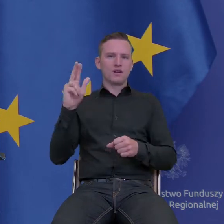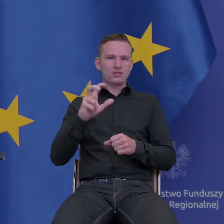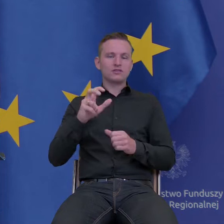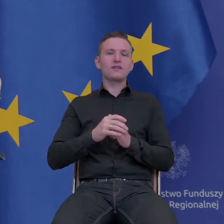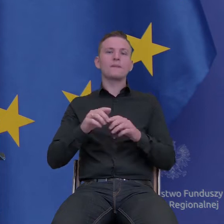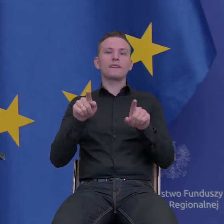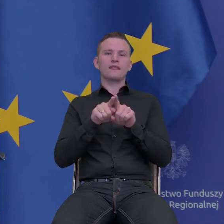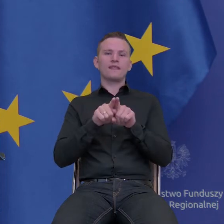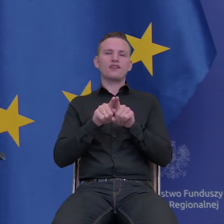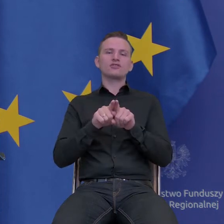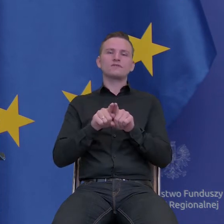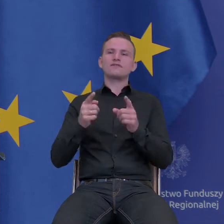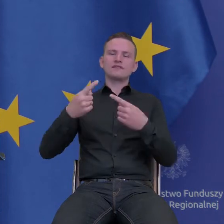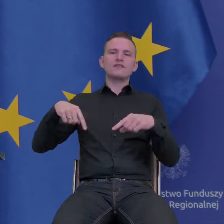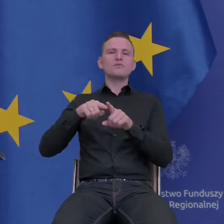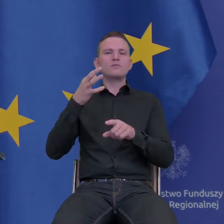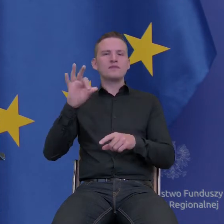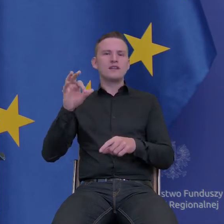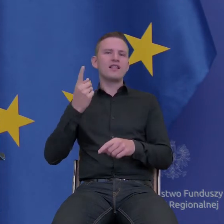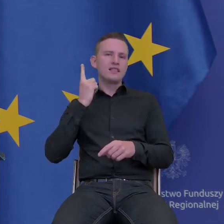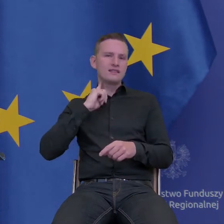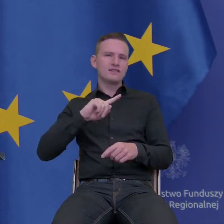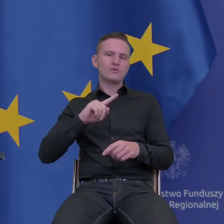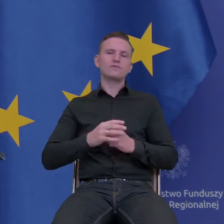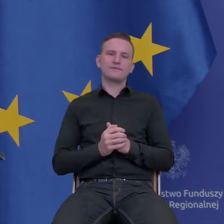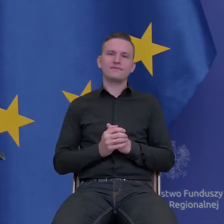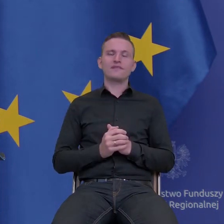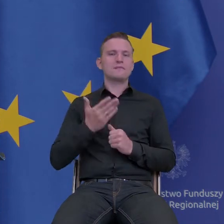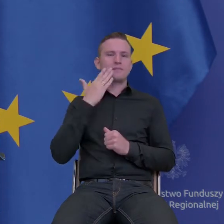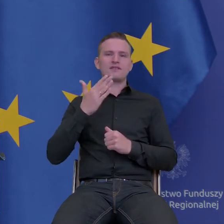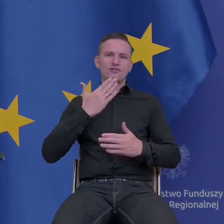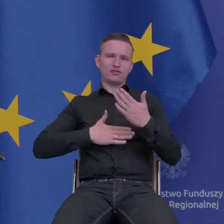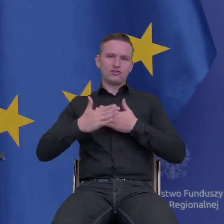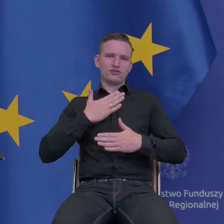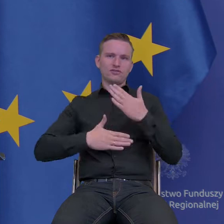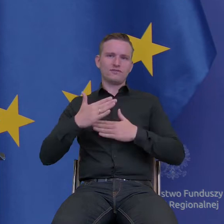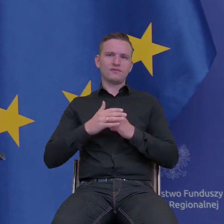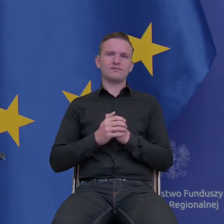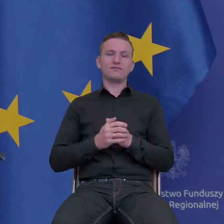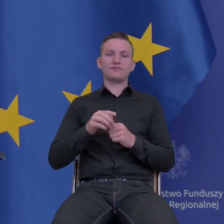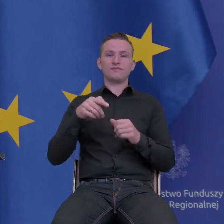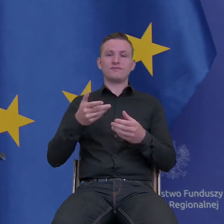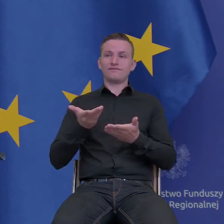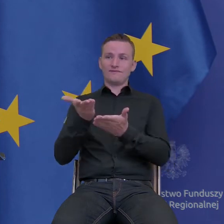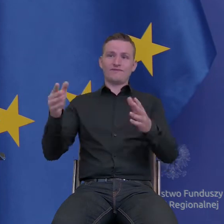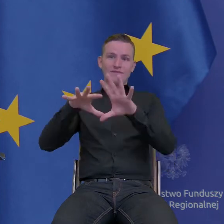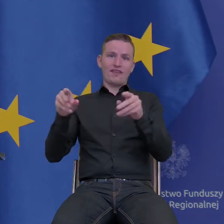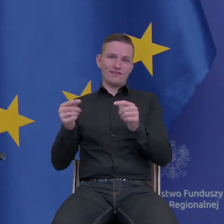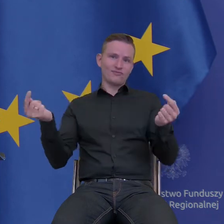nami online. Serdecznie pozdrawiamy uczniów z Liceum Ogólnokształcącego z oddziałami integracyjnymi w